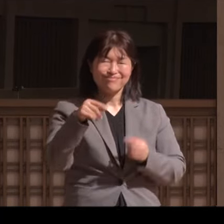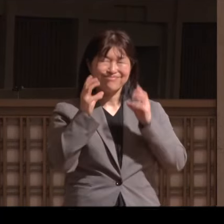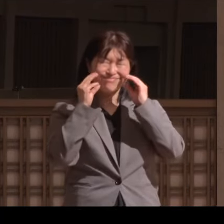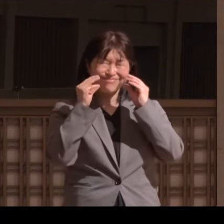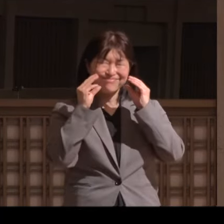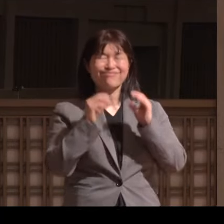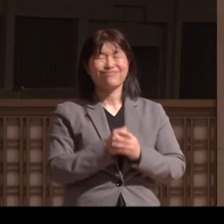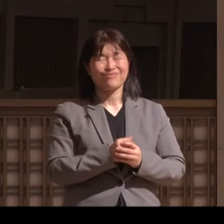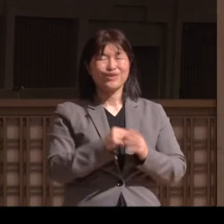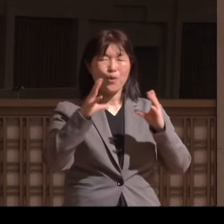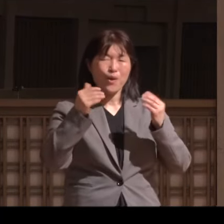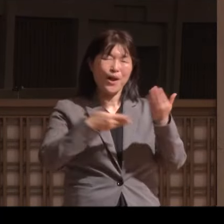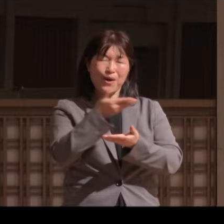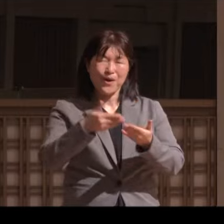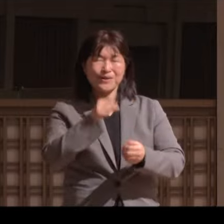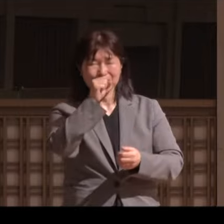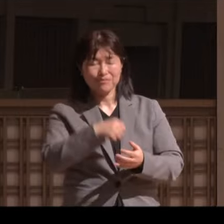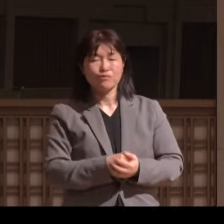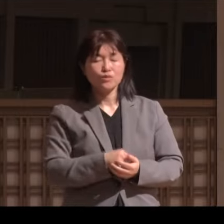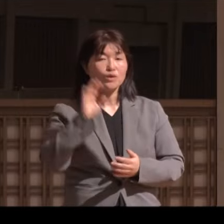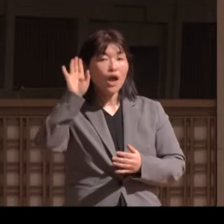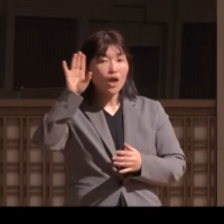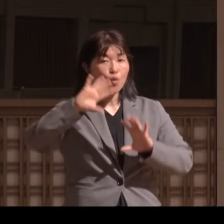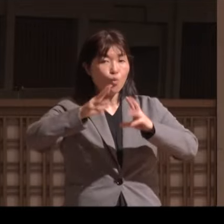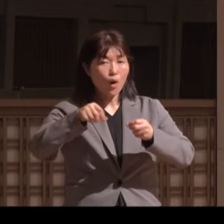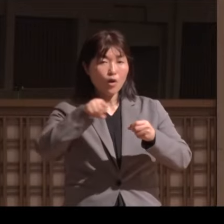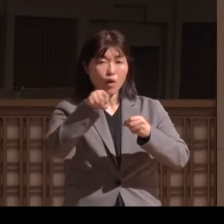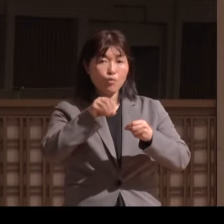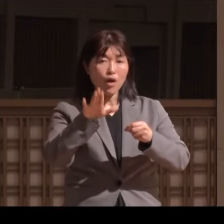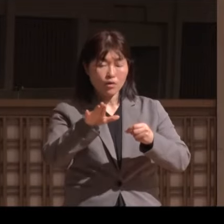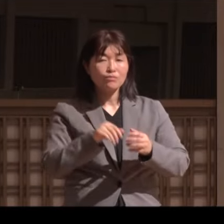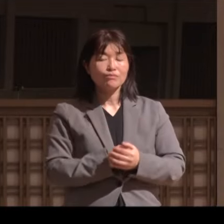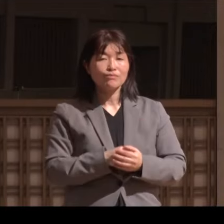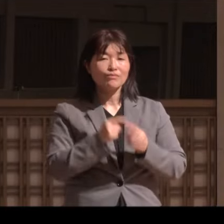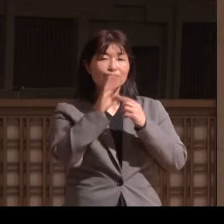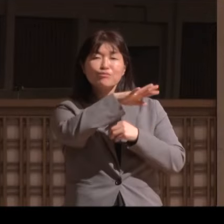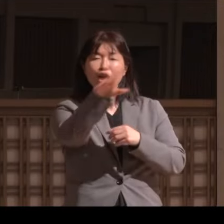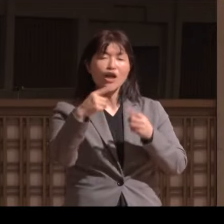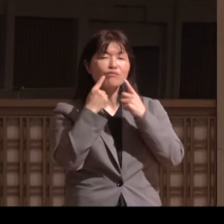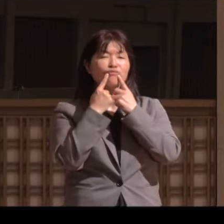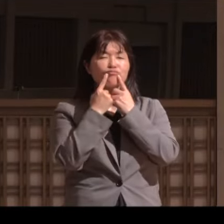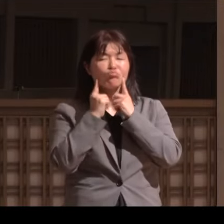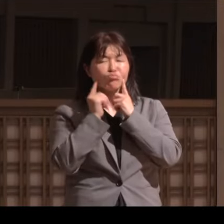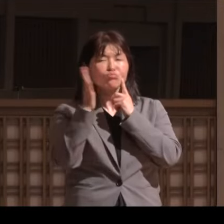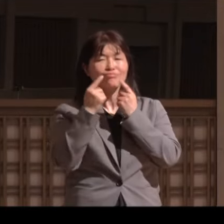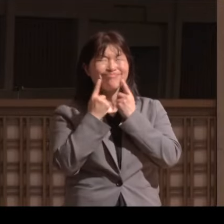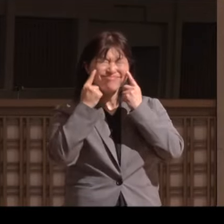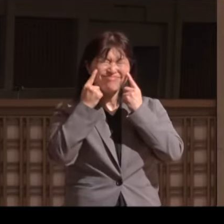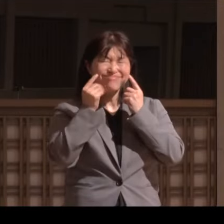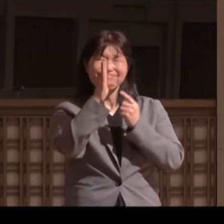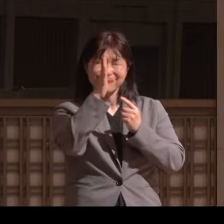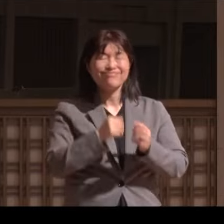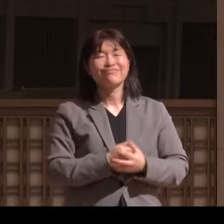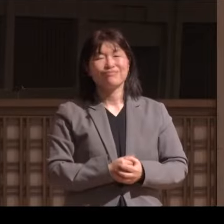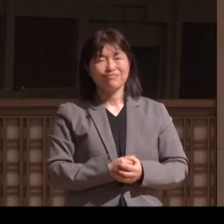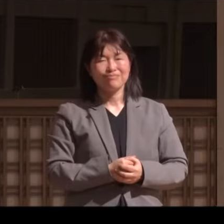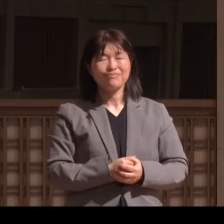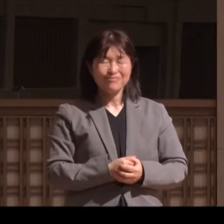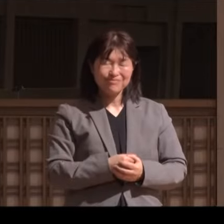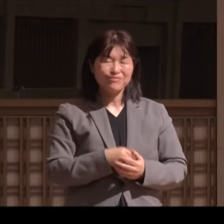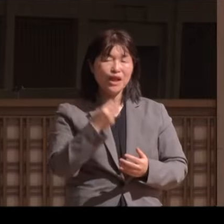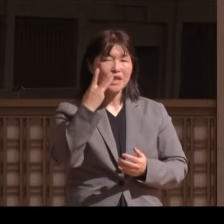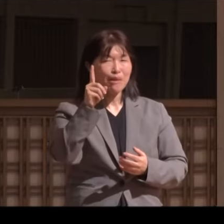取っていきましょうこの後ねワークショップありますのでその時にも否定しないで広角上げて5分に1回えと3分2回ぐらいは笑いを取って